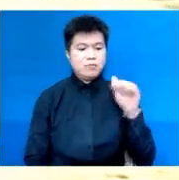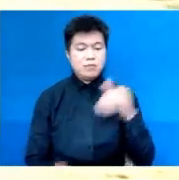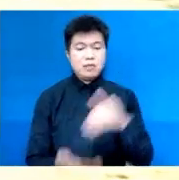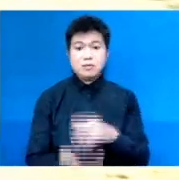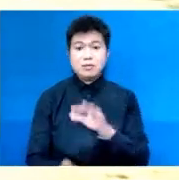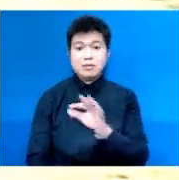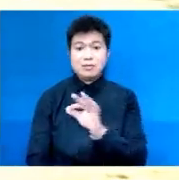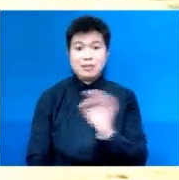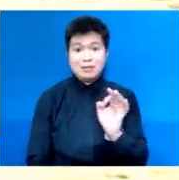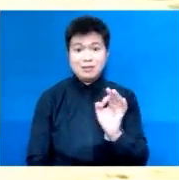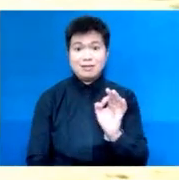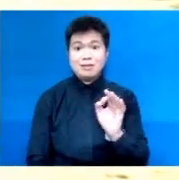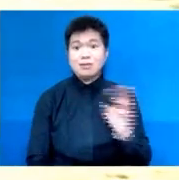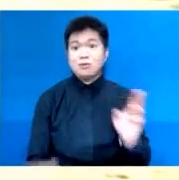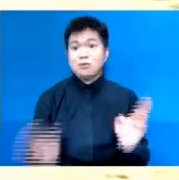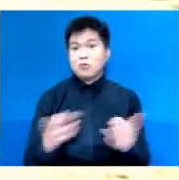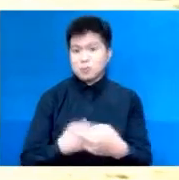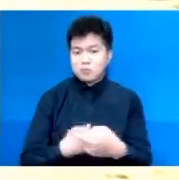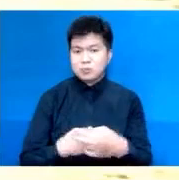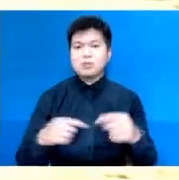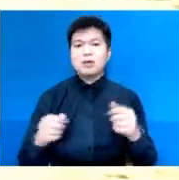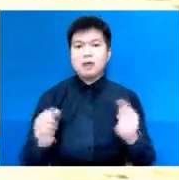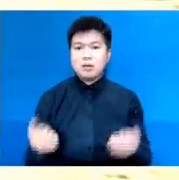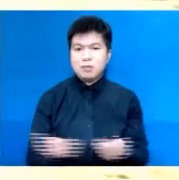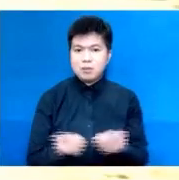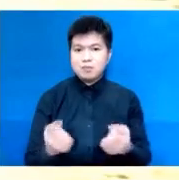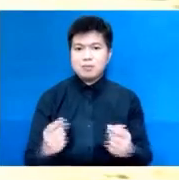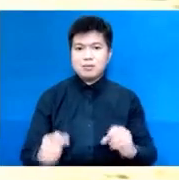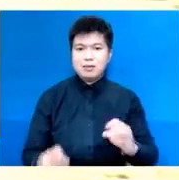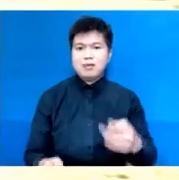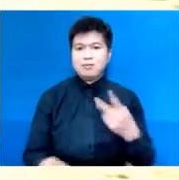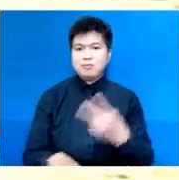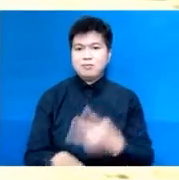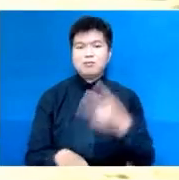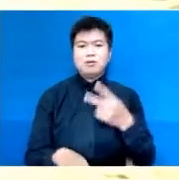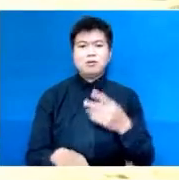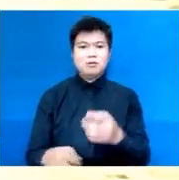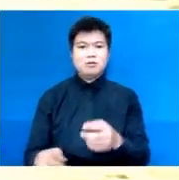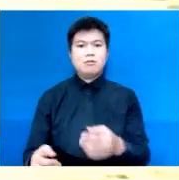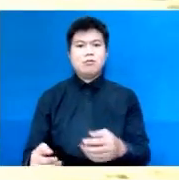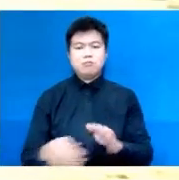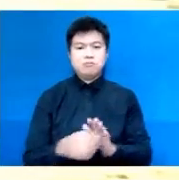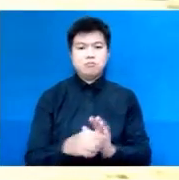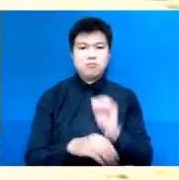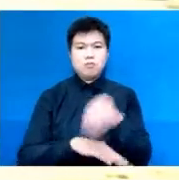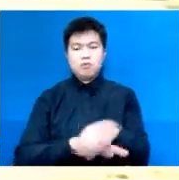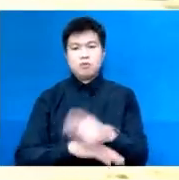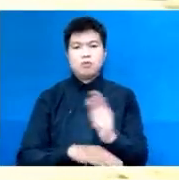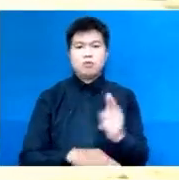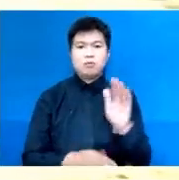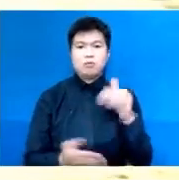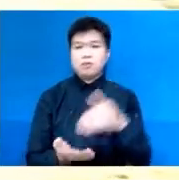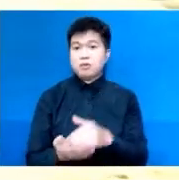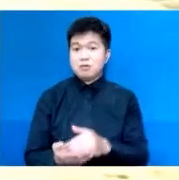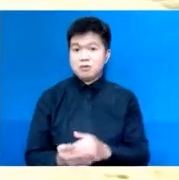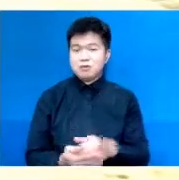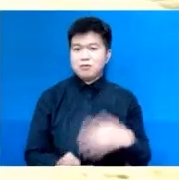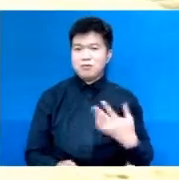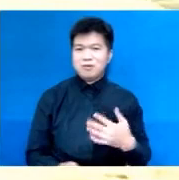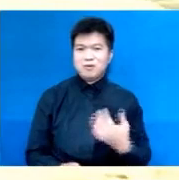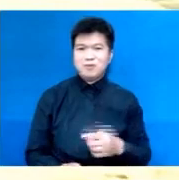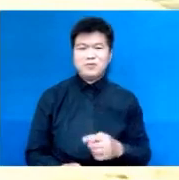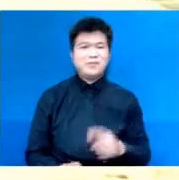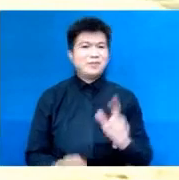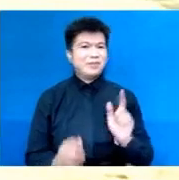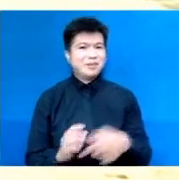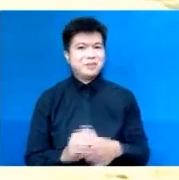or accommodations dito. Kung ita-times to mo yun, lagpas-lagpas pa yon sa 25,000. So mamaya, makikiparty tayo.